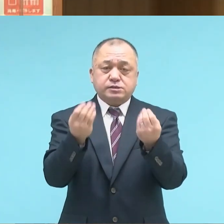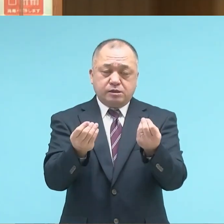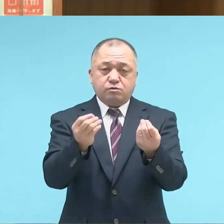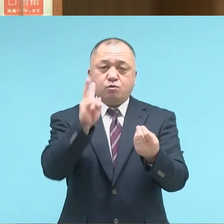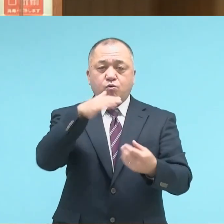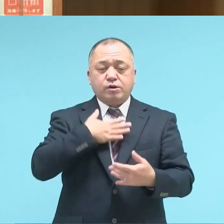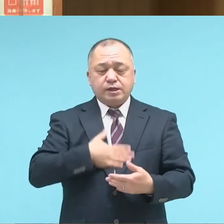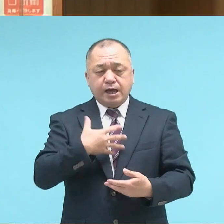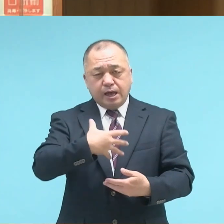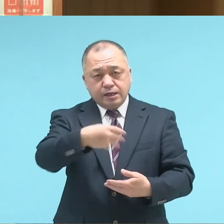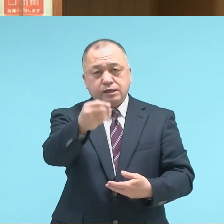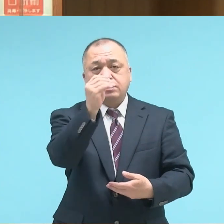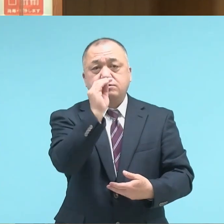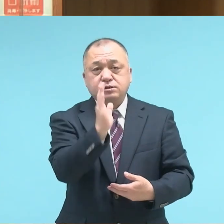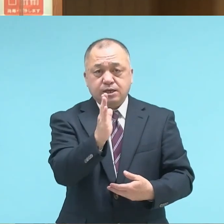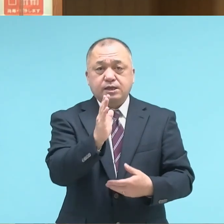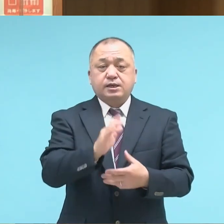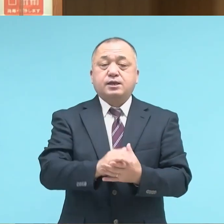をご理解いただきたいと